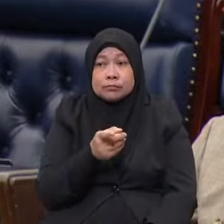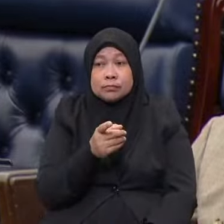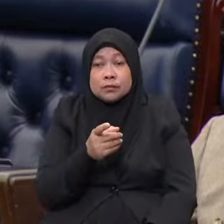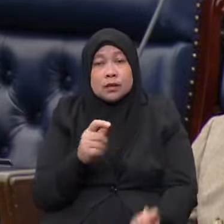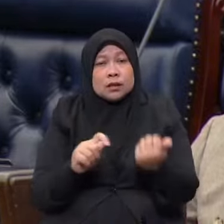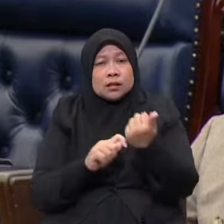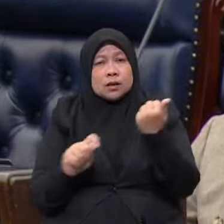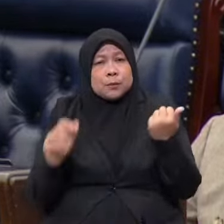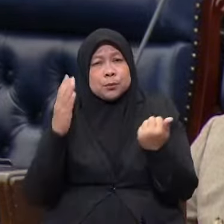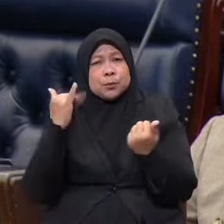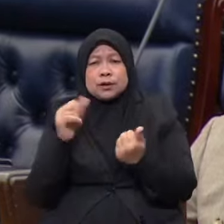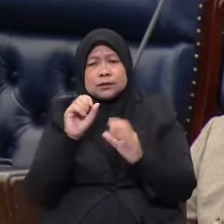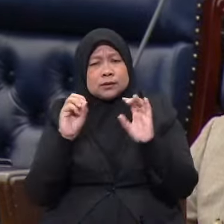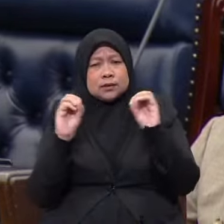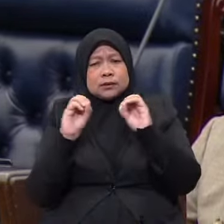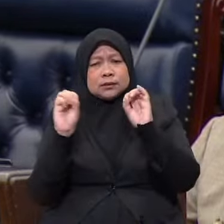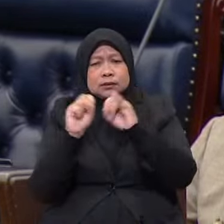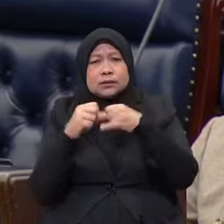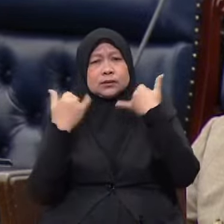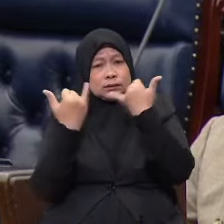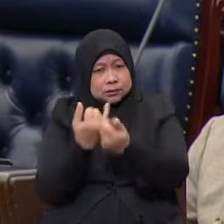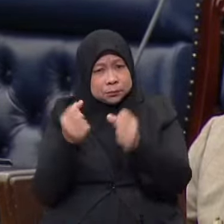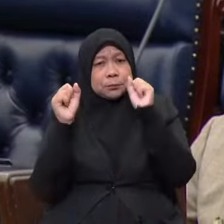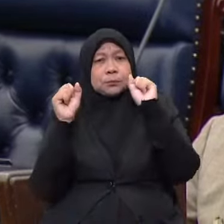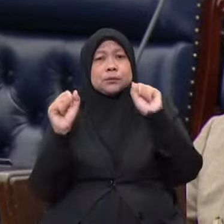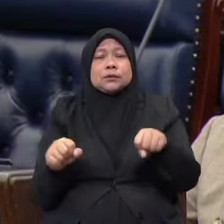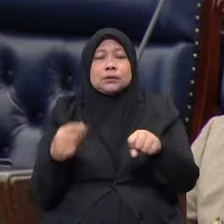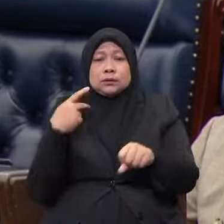Amat Tambun, kenapa tak ada syarikat Malaysia yang mampu